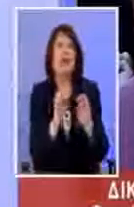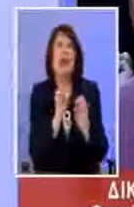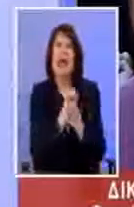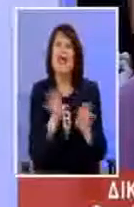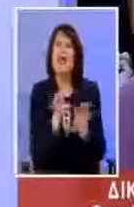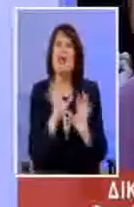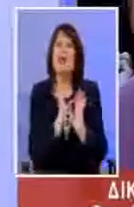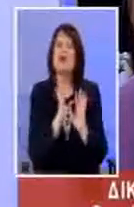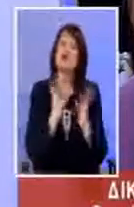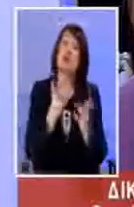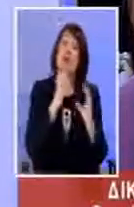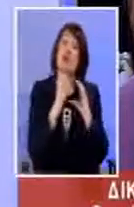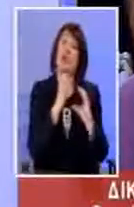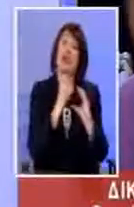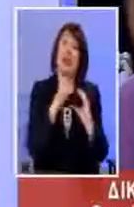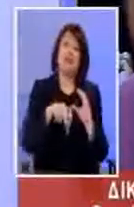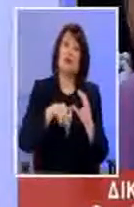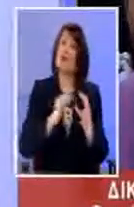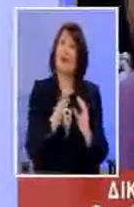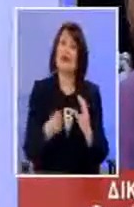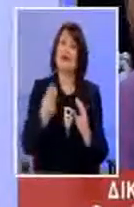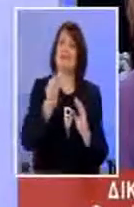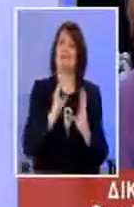ή στην επικοινωνία των ατόμων με αναπηρία.